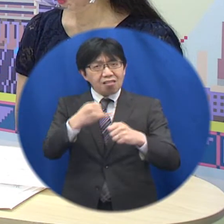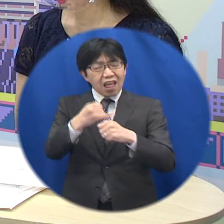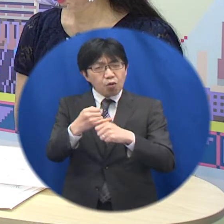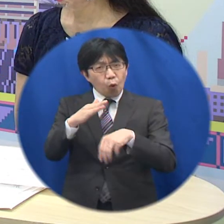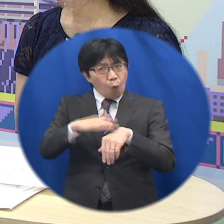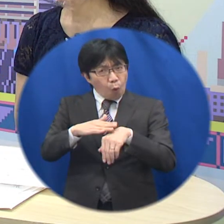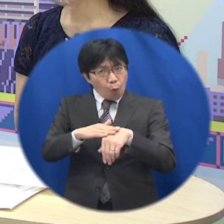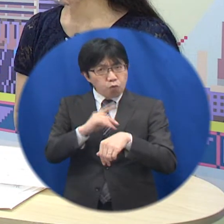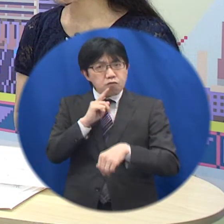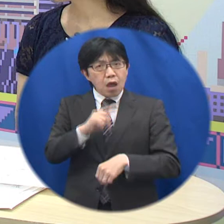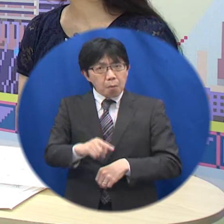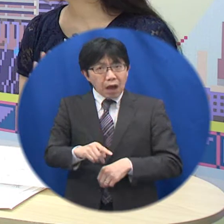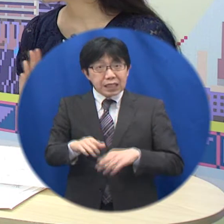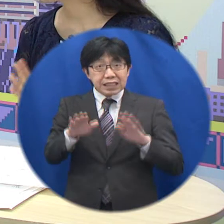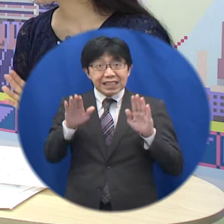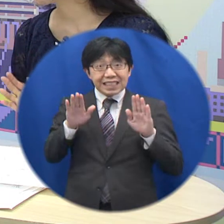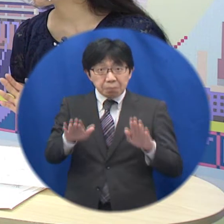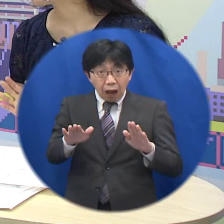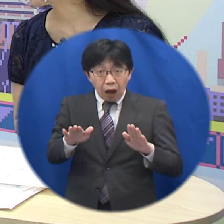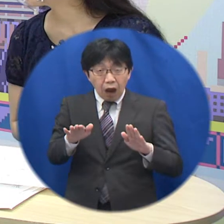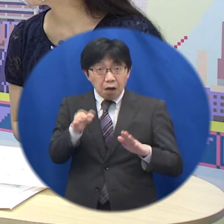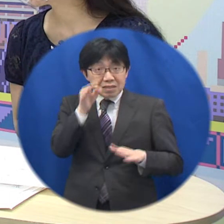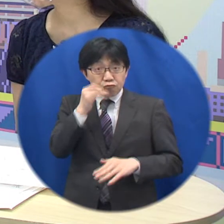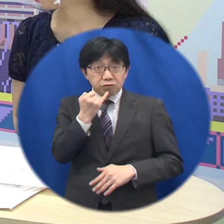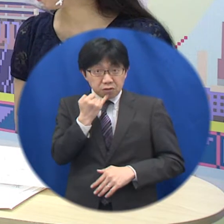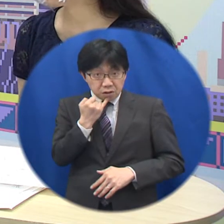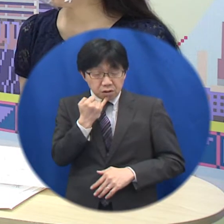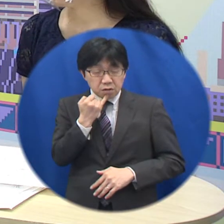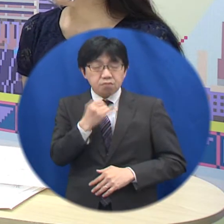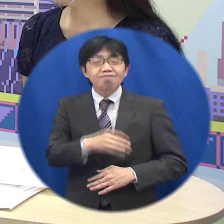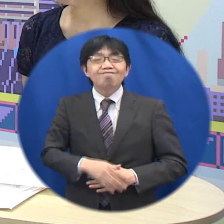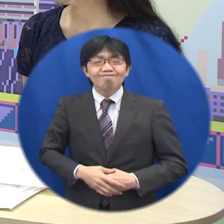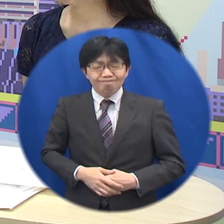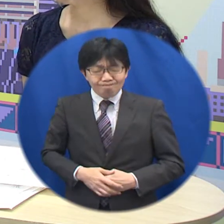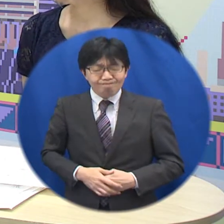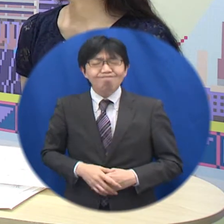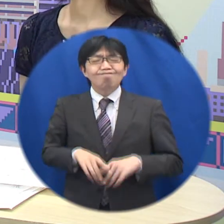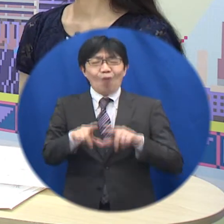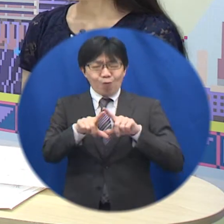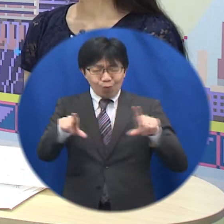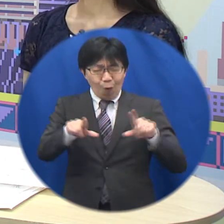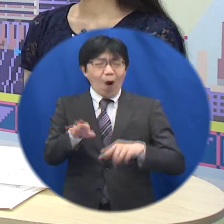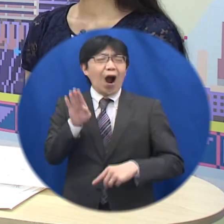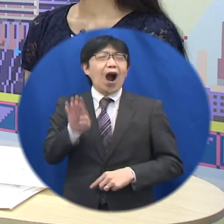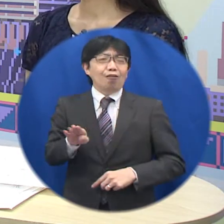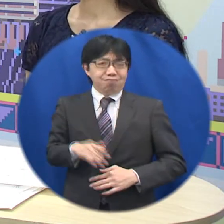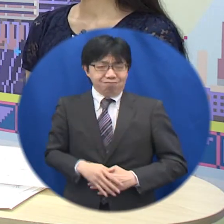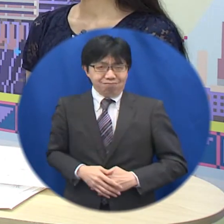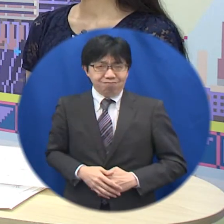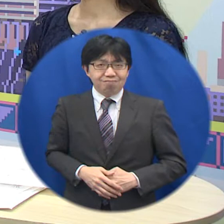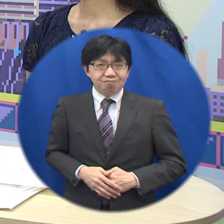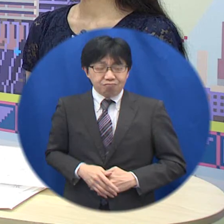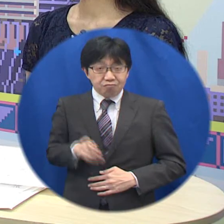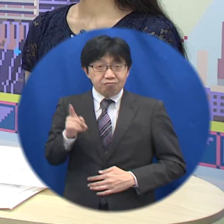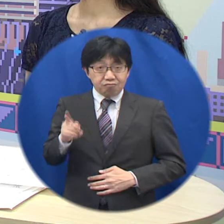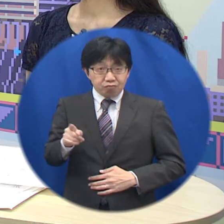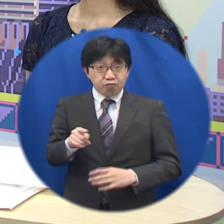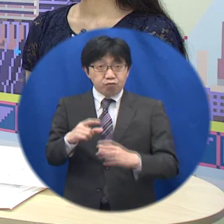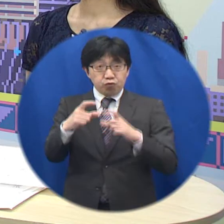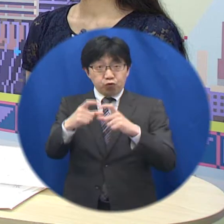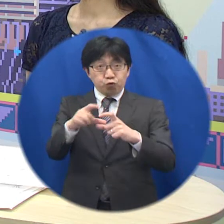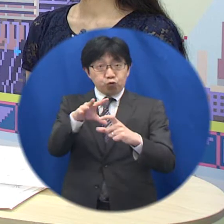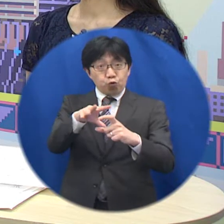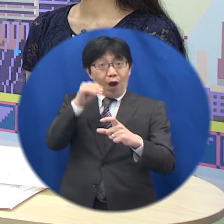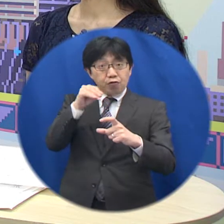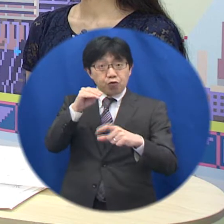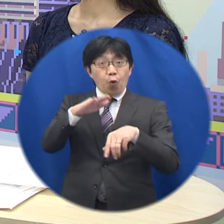ということは、はい、もしかして今も見ることができるんでしょうか？ もちろんです。ご覧の QR コードまた